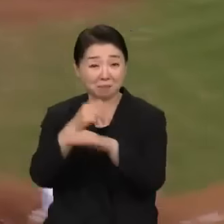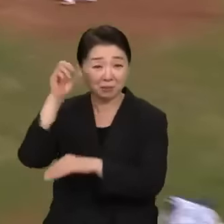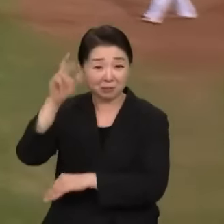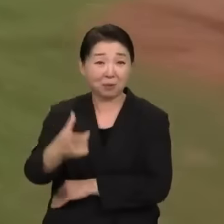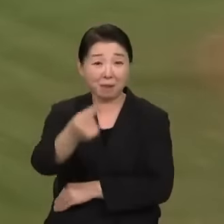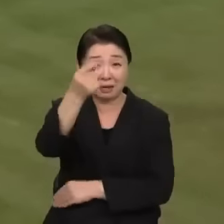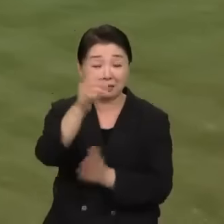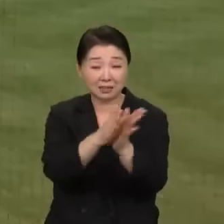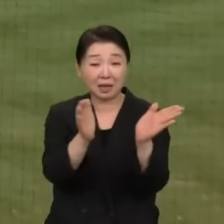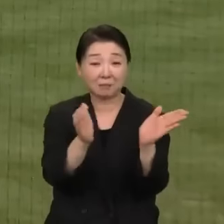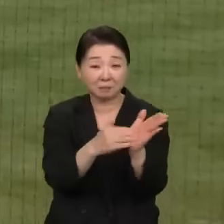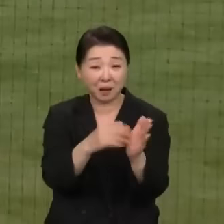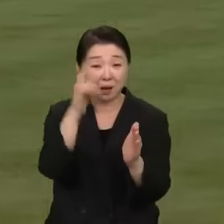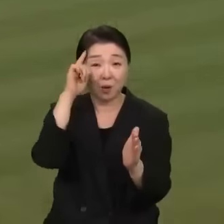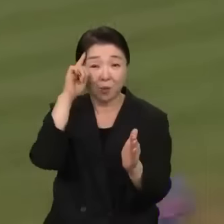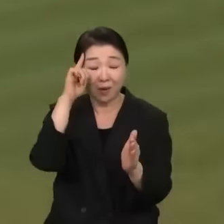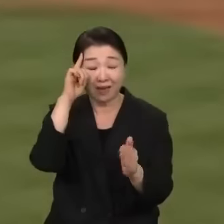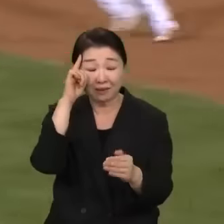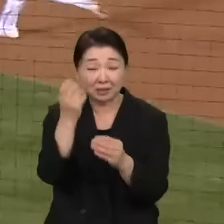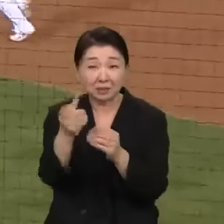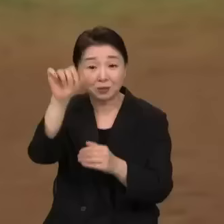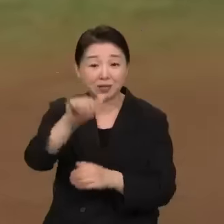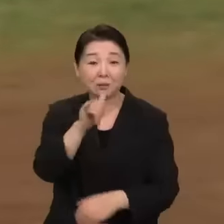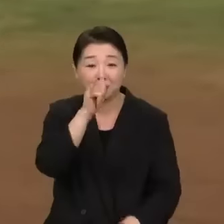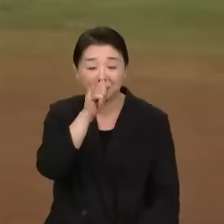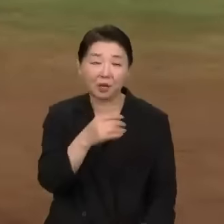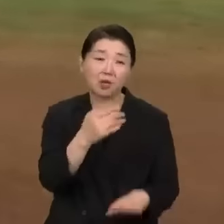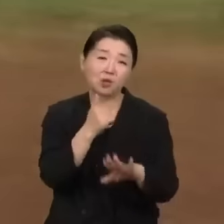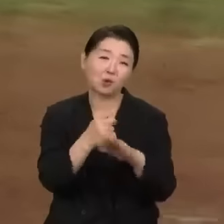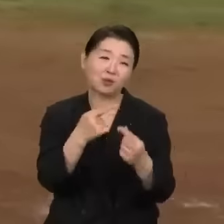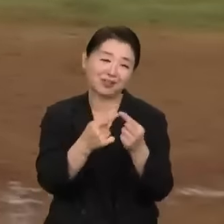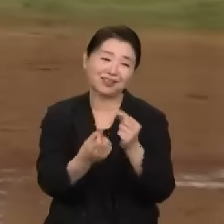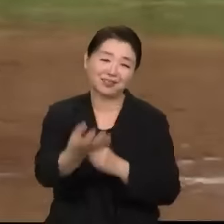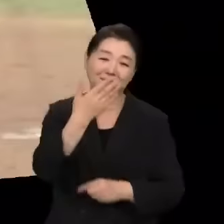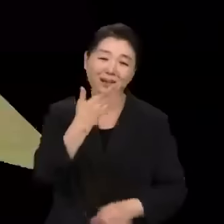바람에 운 좋게 기회가 주어졌고 1승의 순간으로 바꿔놨습니다.